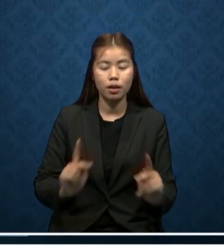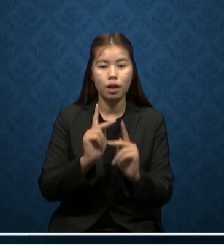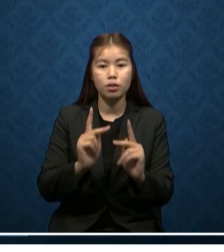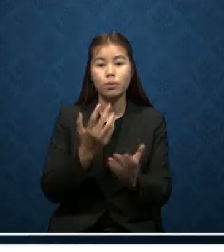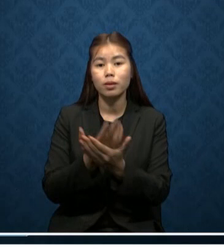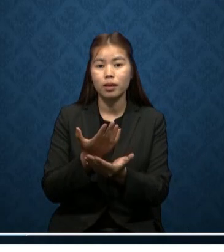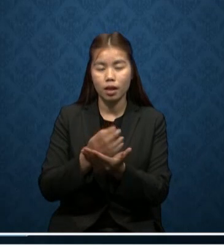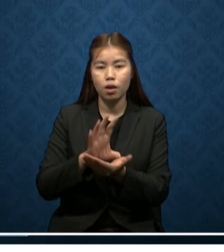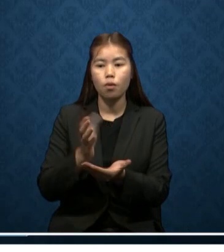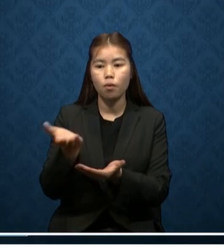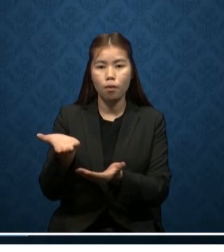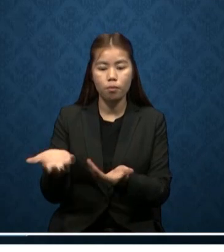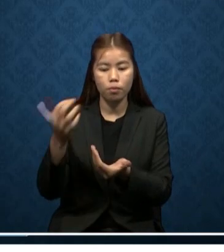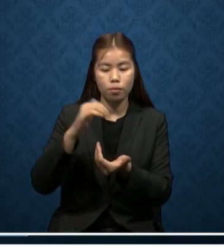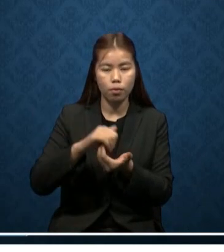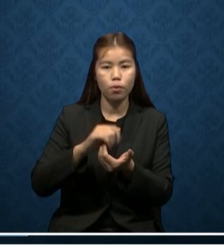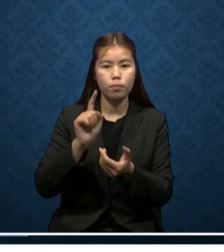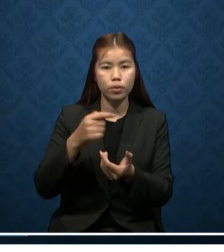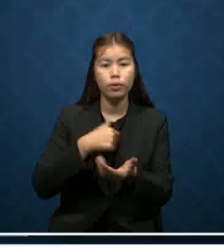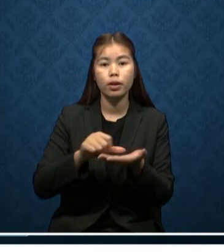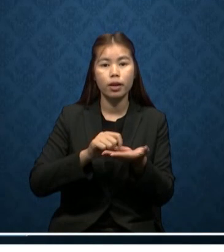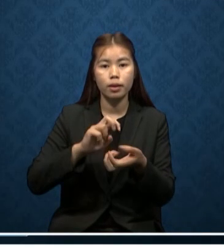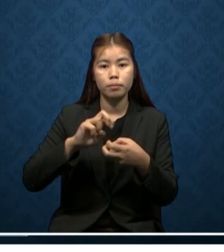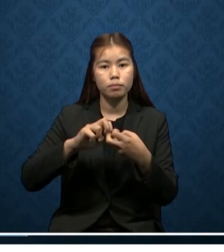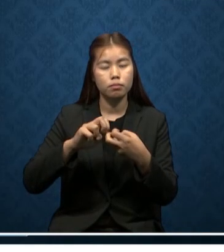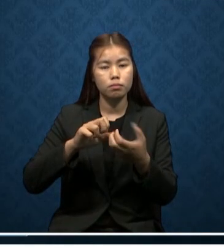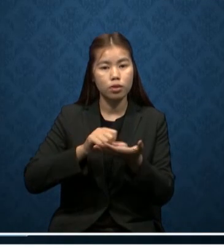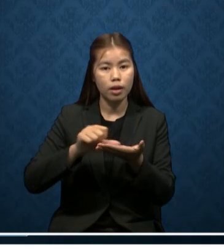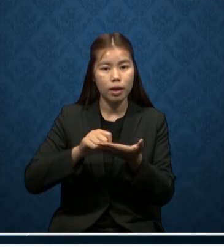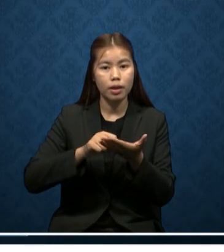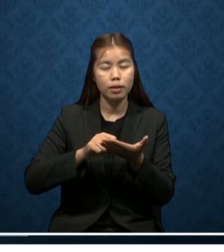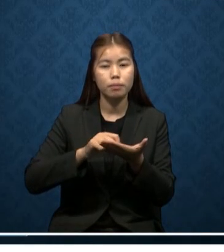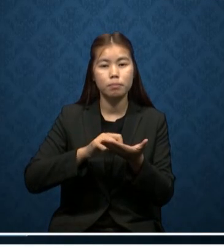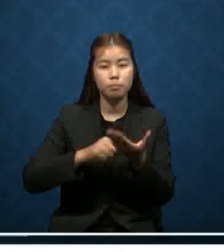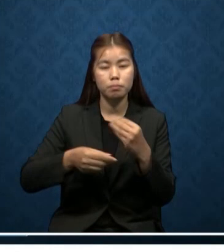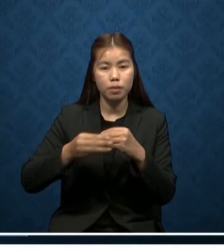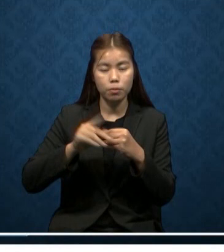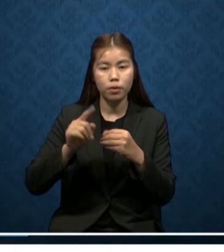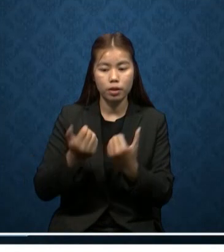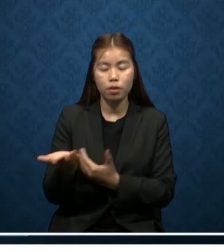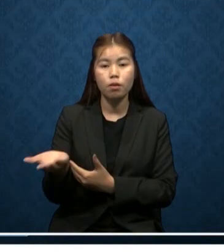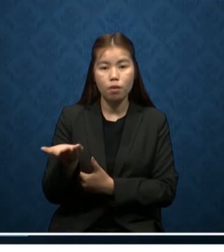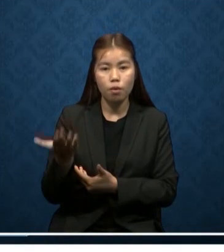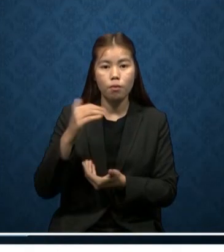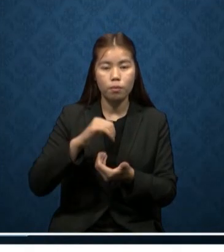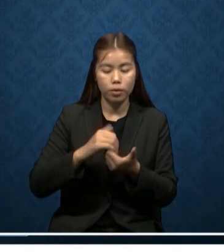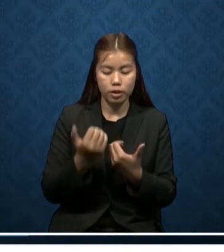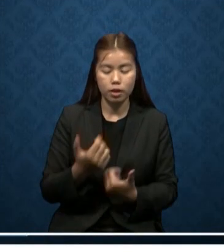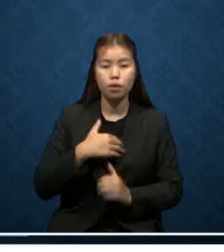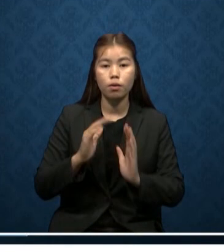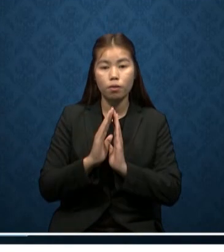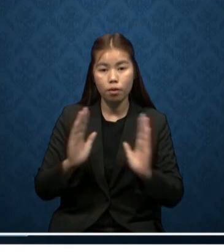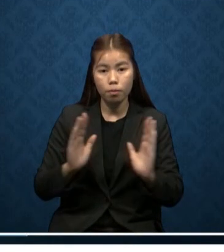เร่งรัดพัฒนาปรับปรุงเชื่อมโยงระบบข้อมูลการเงินการคลังซึ่งนี้ก็ต้องขอบคุณทางสภาพัฒนะครับได้ได้มี